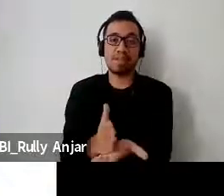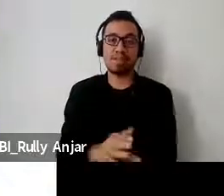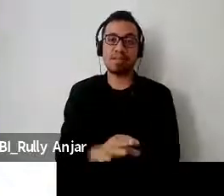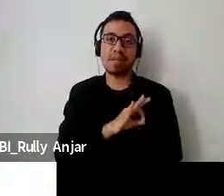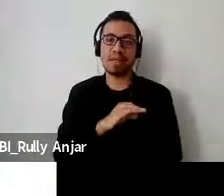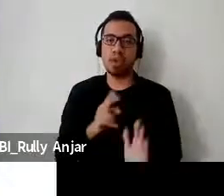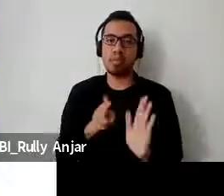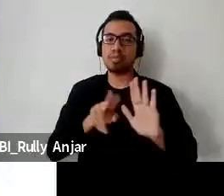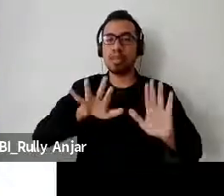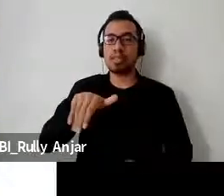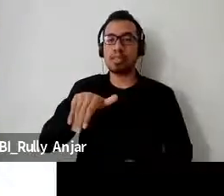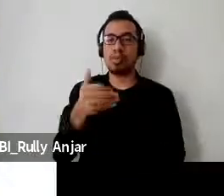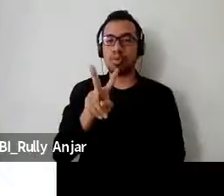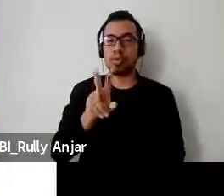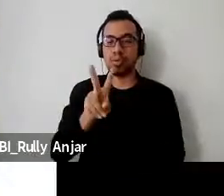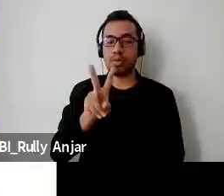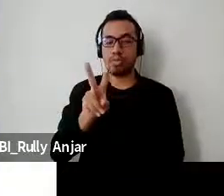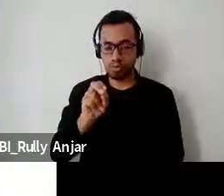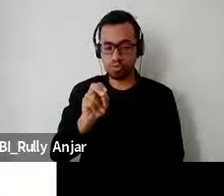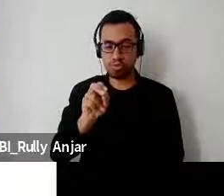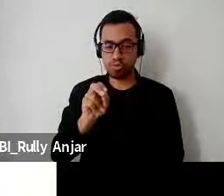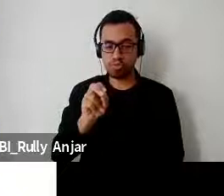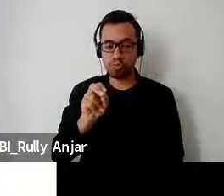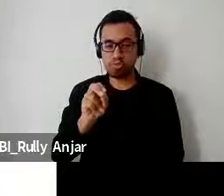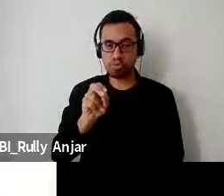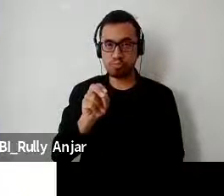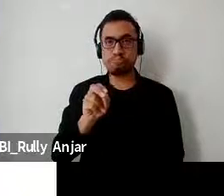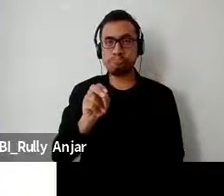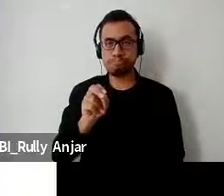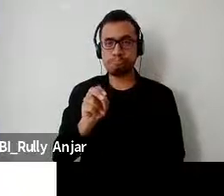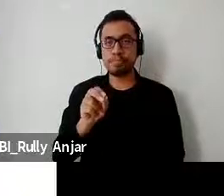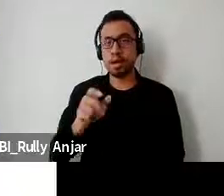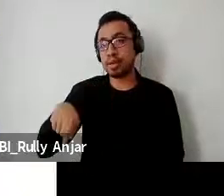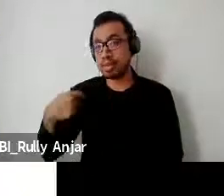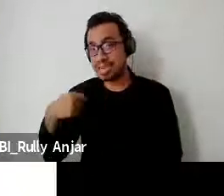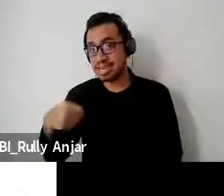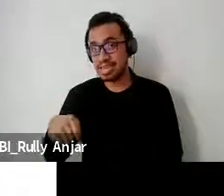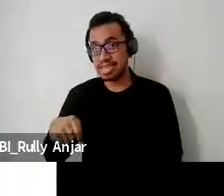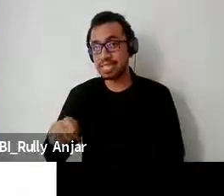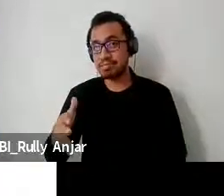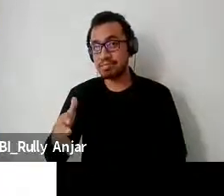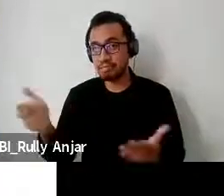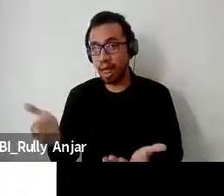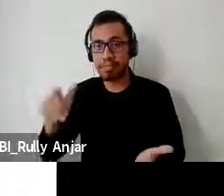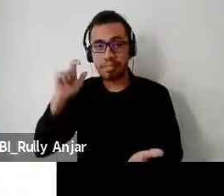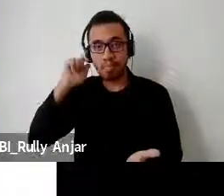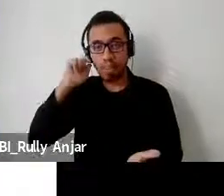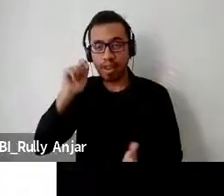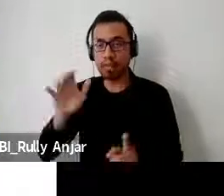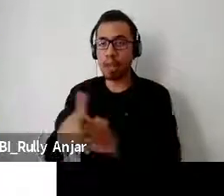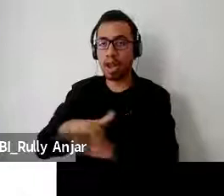Ekonomi Nasional itu juga tidak memasukkan Menteri Pemberdayaan Perempuan dan Perlindungan Anak,